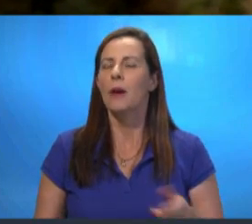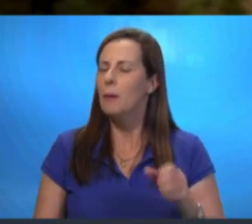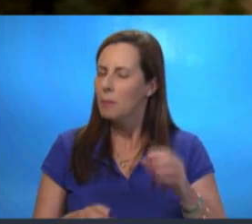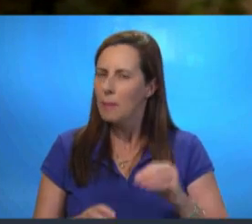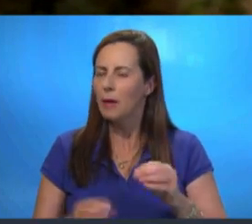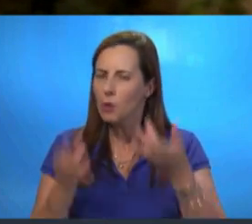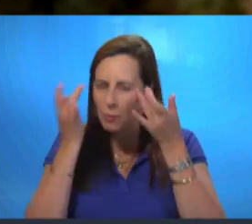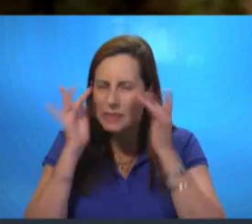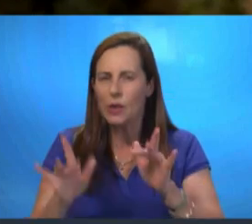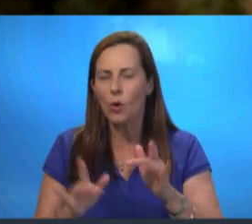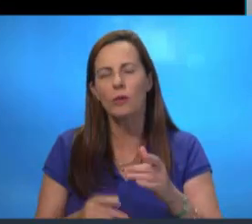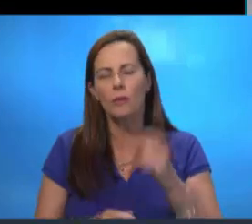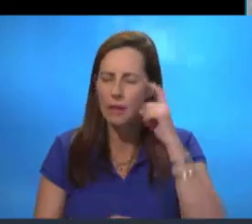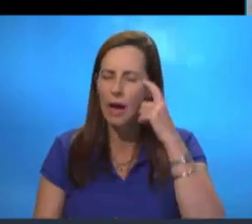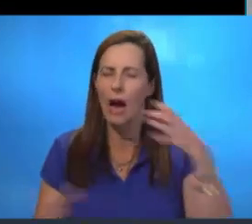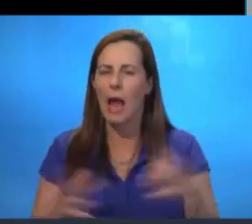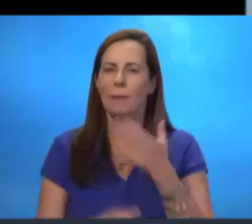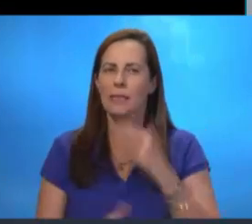ומתוך מסירות ודאגה לעם ישראל.